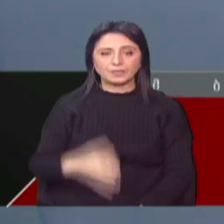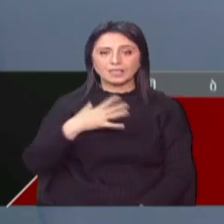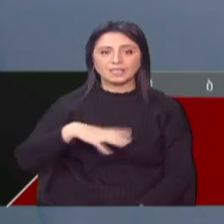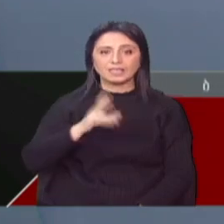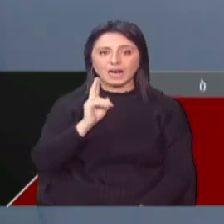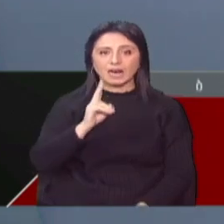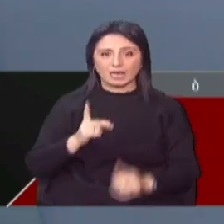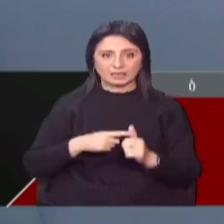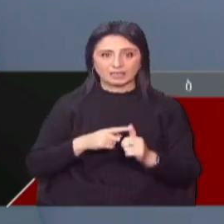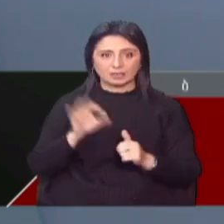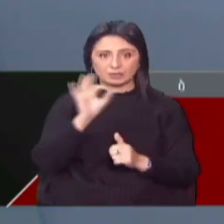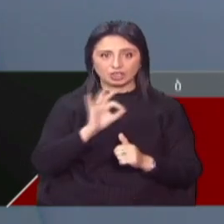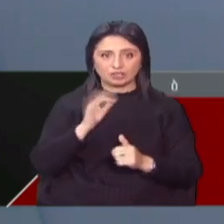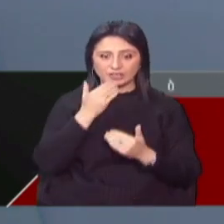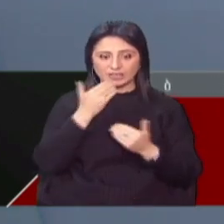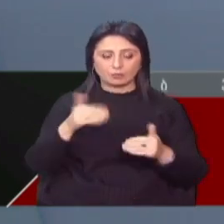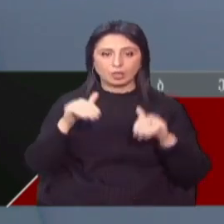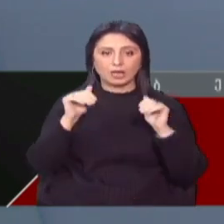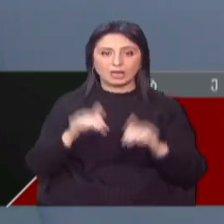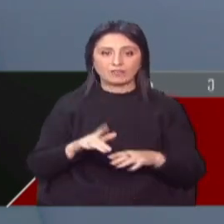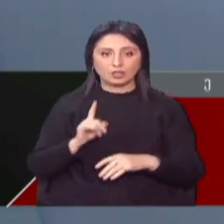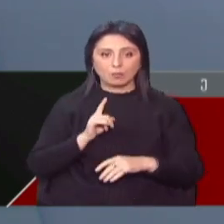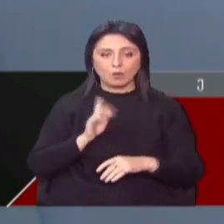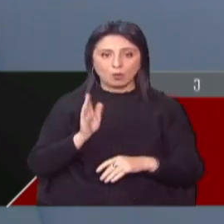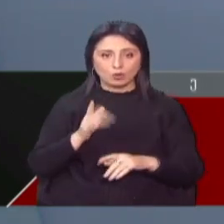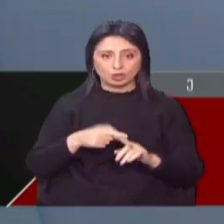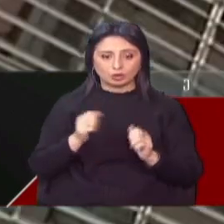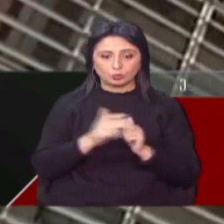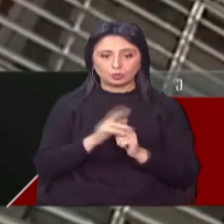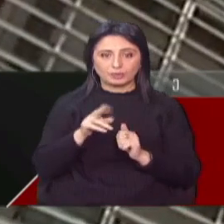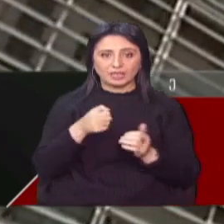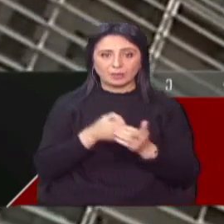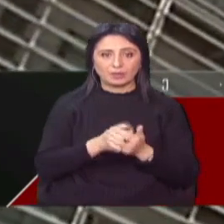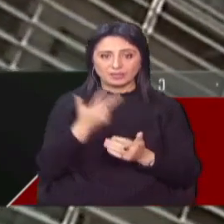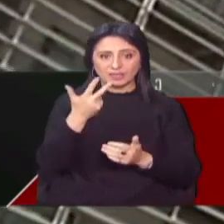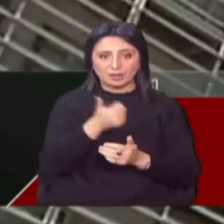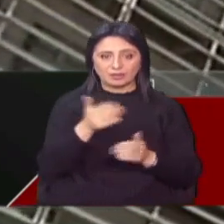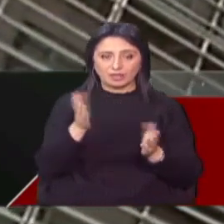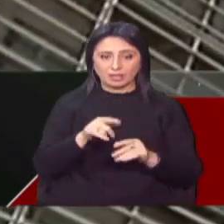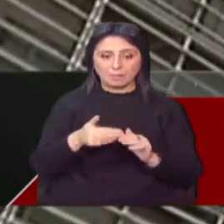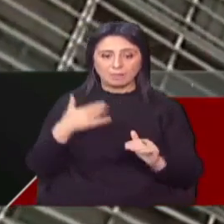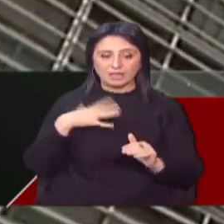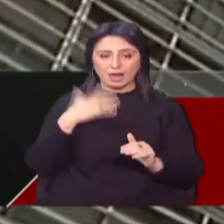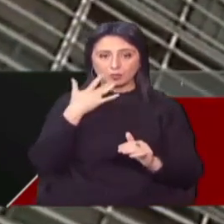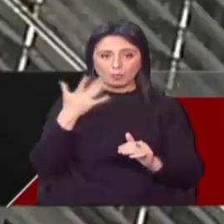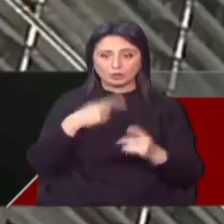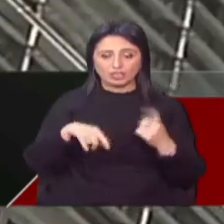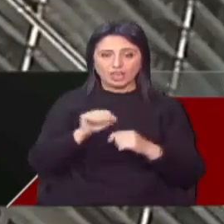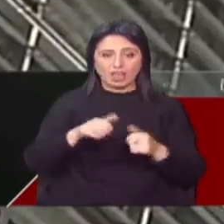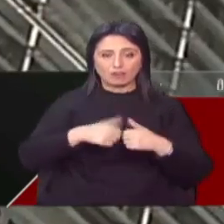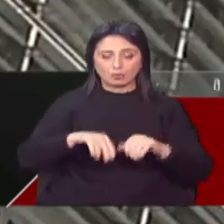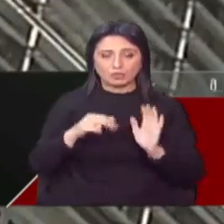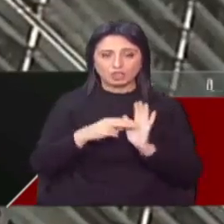საქართველოს კანდიდატის სტატუსის შესახებ საბოლოო გადაწყვეტილების მოლოდინშია 15 დეკემბრამდე სამი კვირა რჩება. მანამდე ქართულ პოლიტიკურ სპექტრში